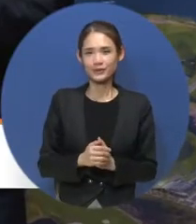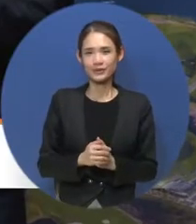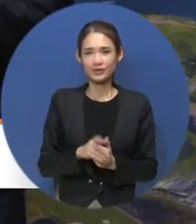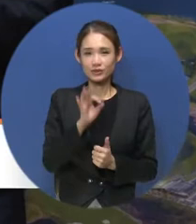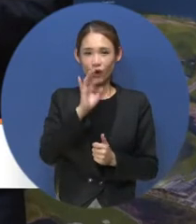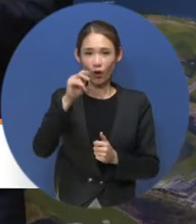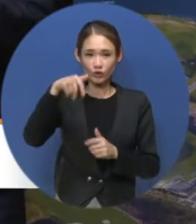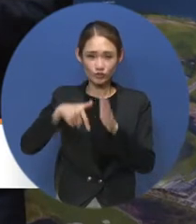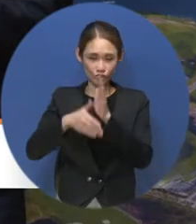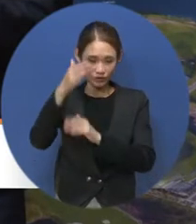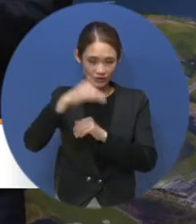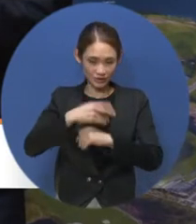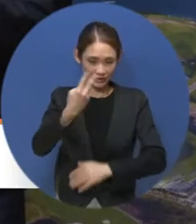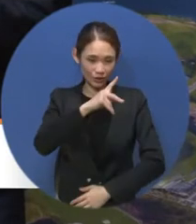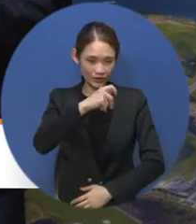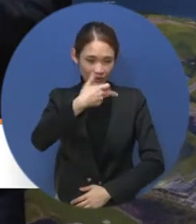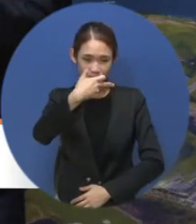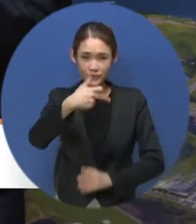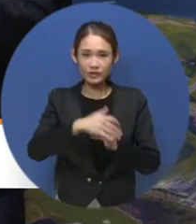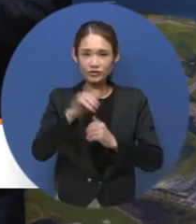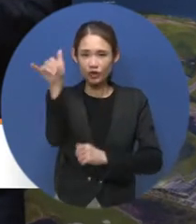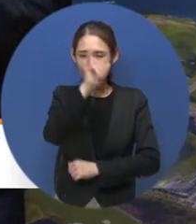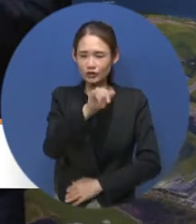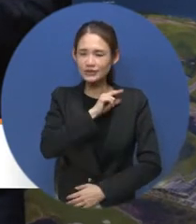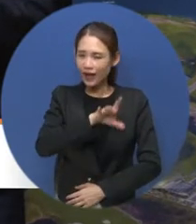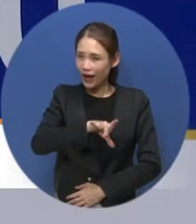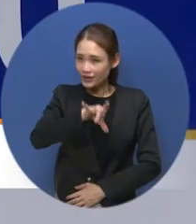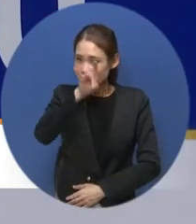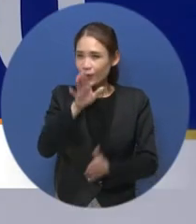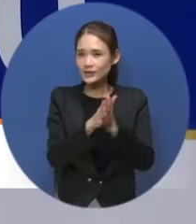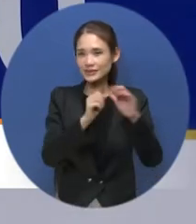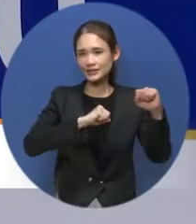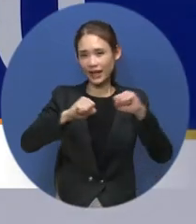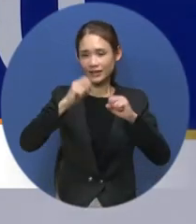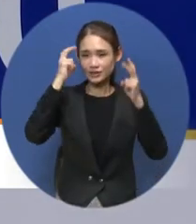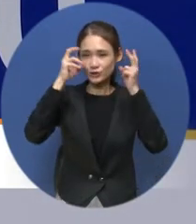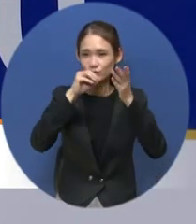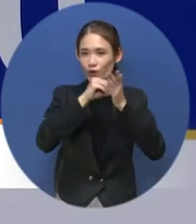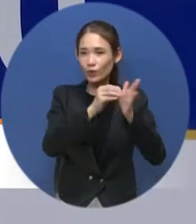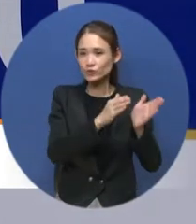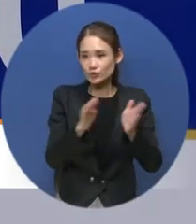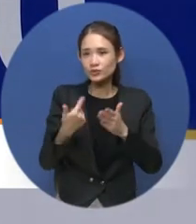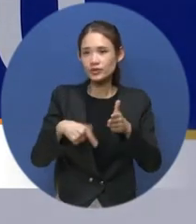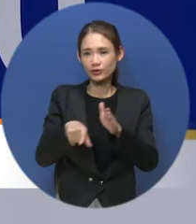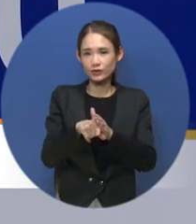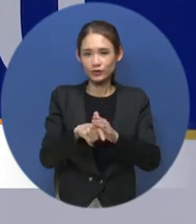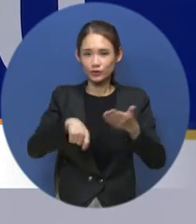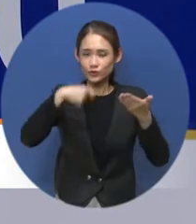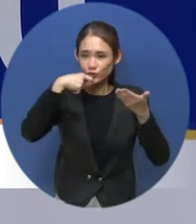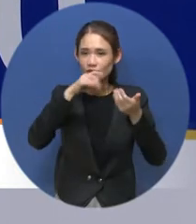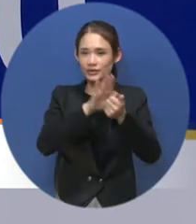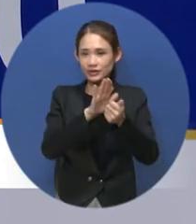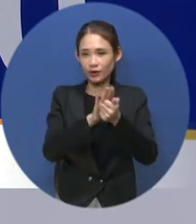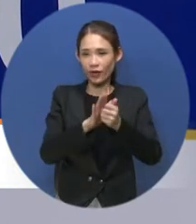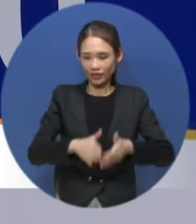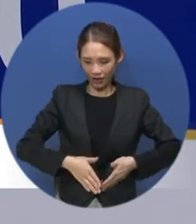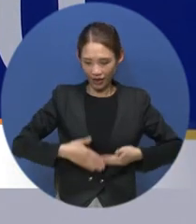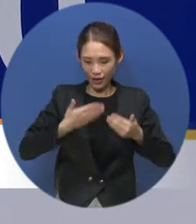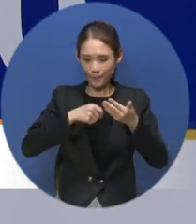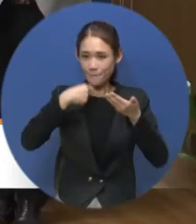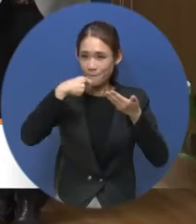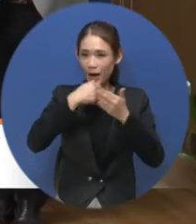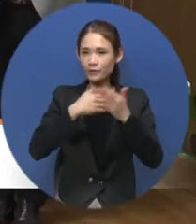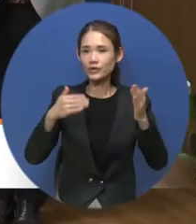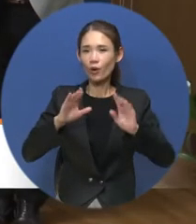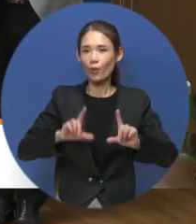여수시가 지난 2017년 전국 최초로 시행한 취업 준비생을 위한 중식 지원 프로그램 따뜻한 밥상이